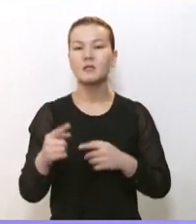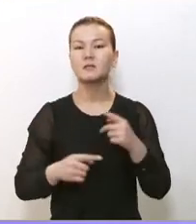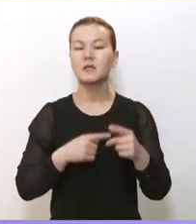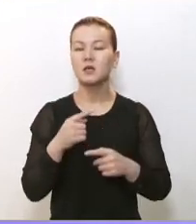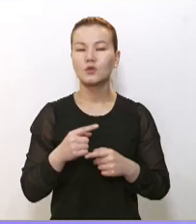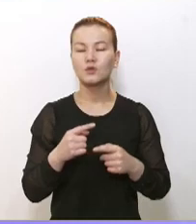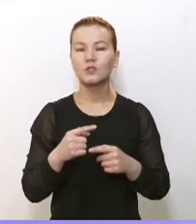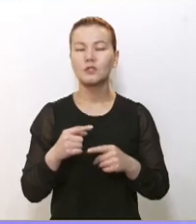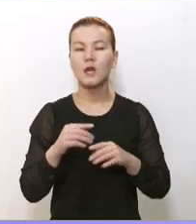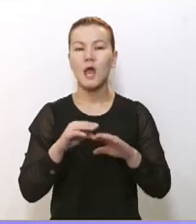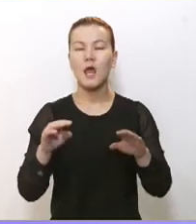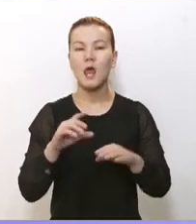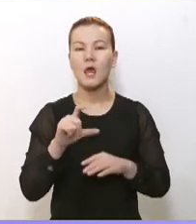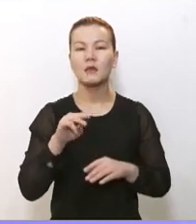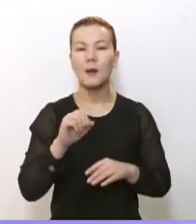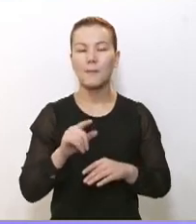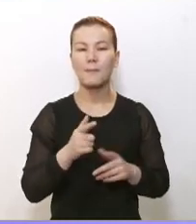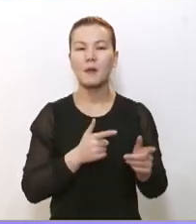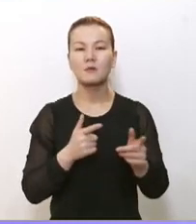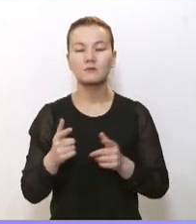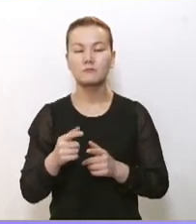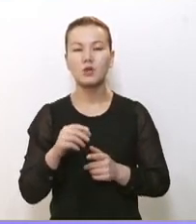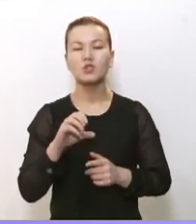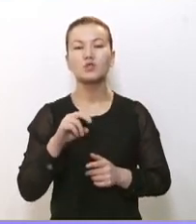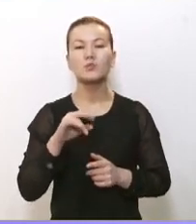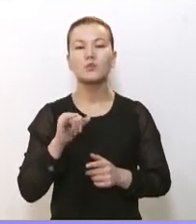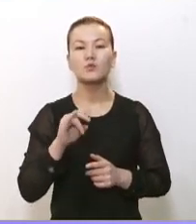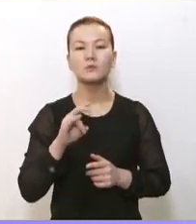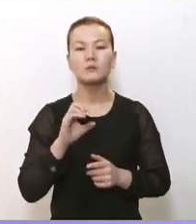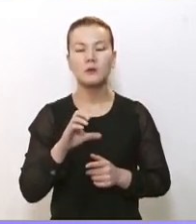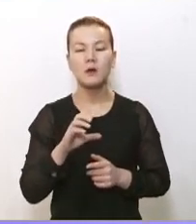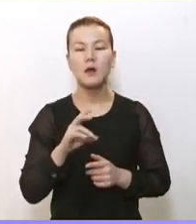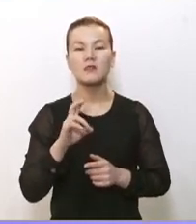Следующий этап подготовки – спуск на парашюте.